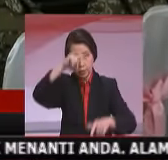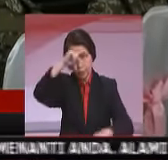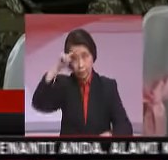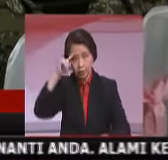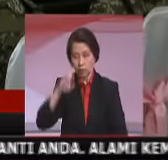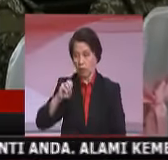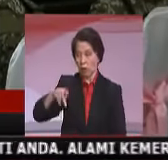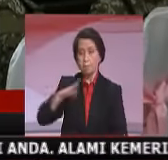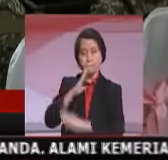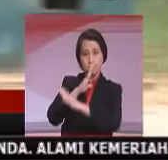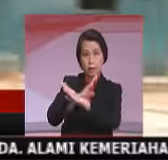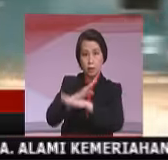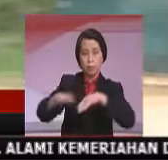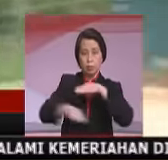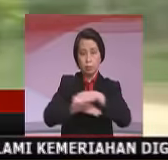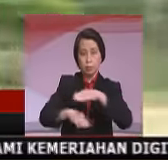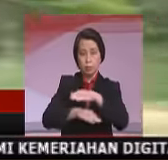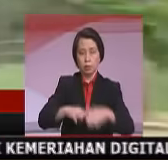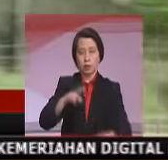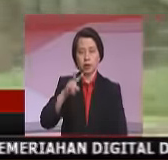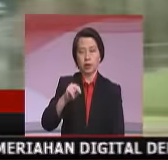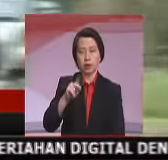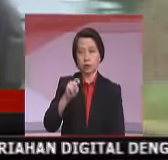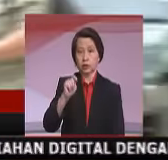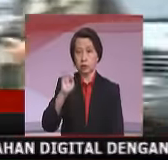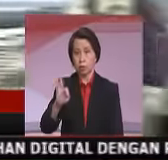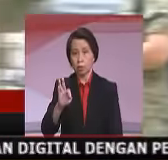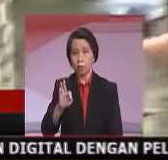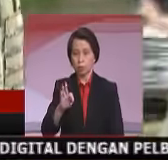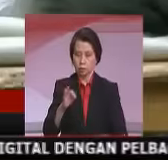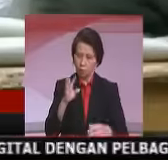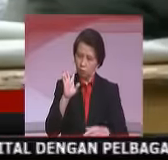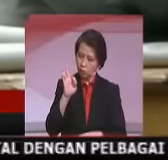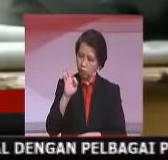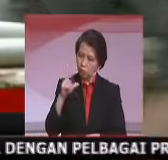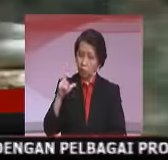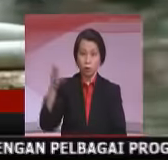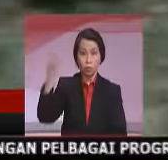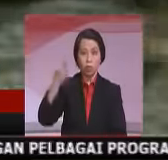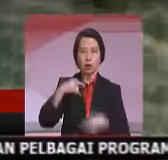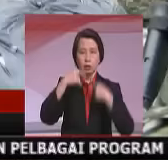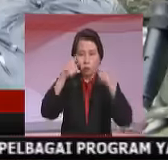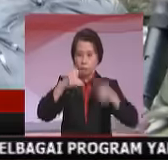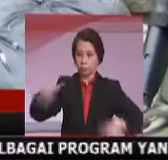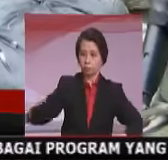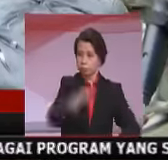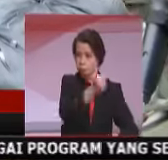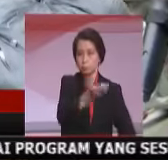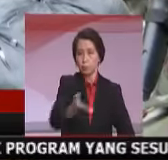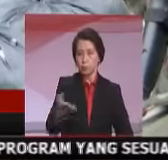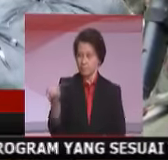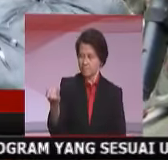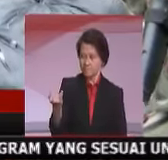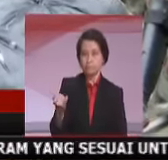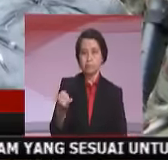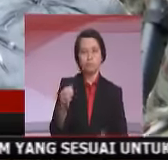Benteng yang dilaksanakan di bawah National Task Force NTF sejak 9 bulan lalu berjaya merampas pelbagai barangan seludup mencecah kira-kira